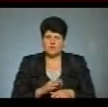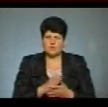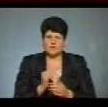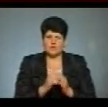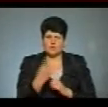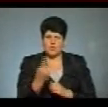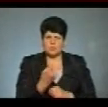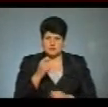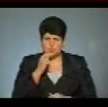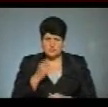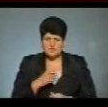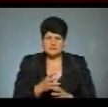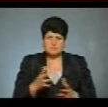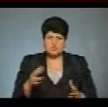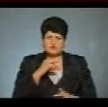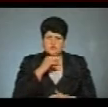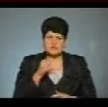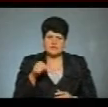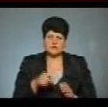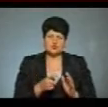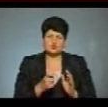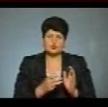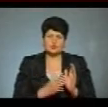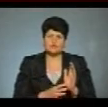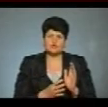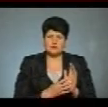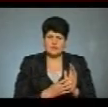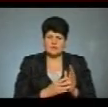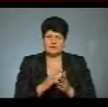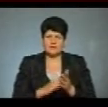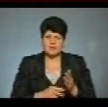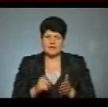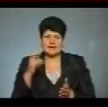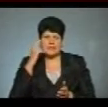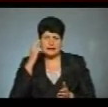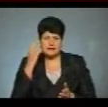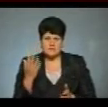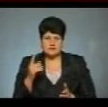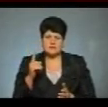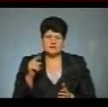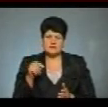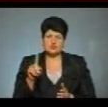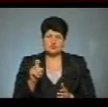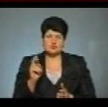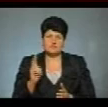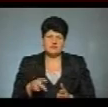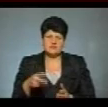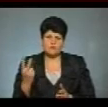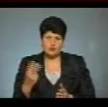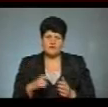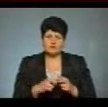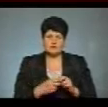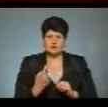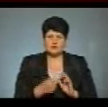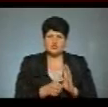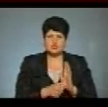України. Найбільше у Чернівецькій області – 1199. Далі йде місто Київ – 1122 хворих та Івано-Франківська